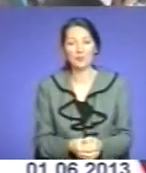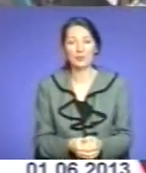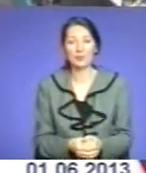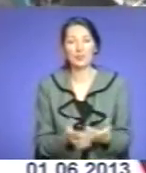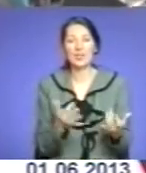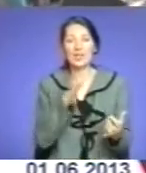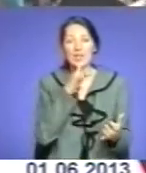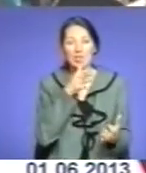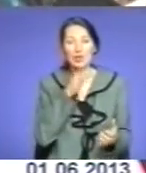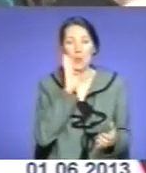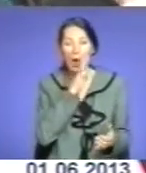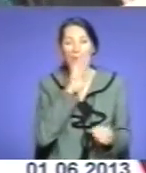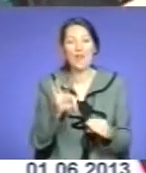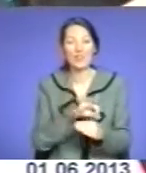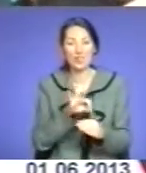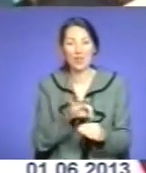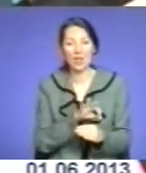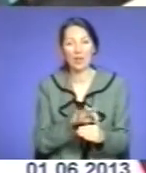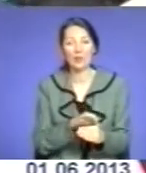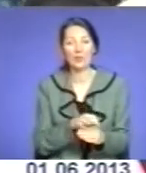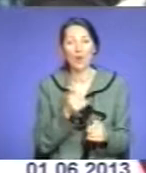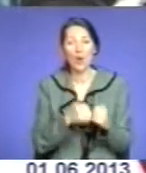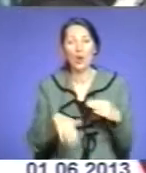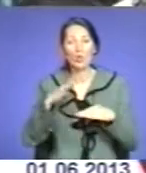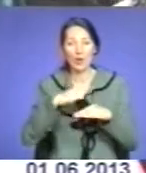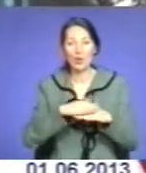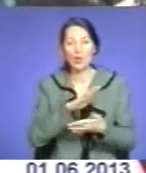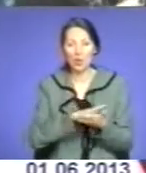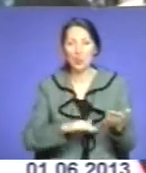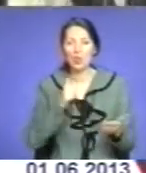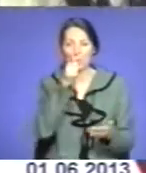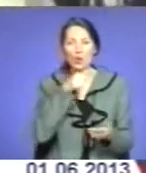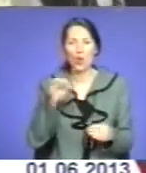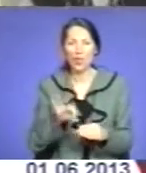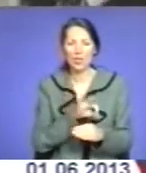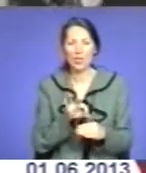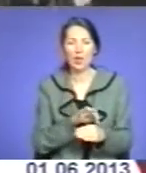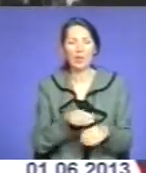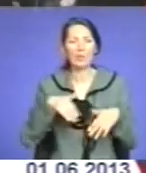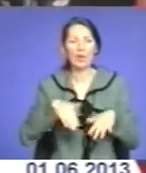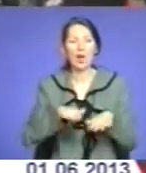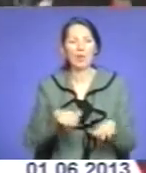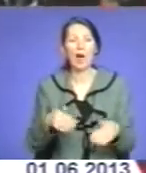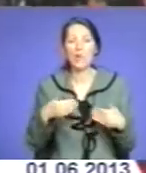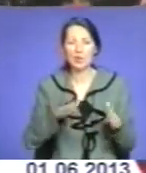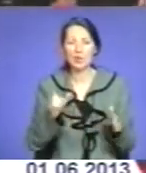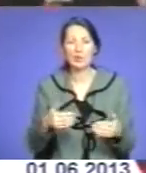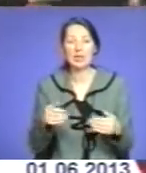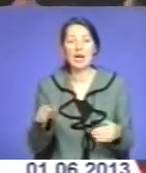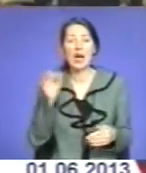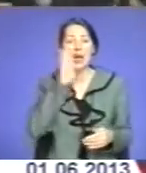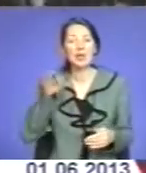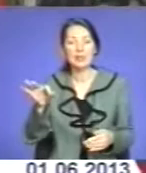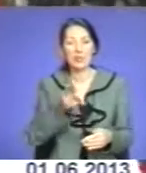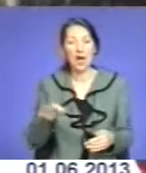Скільки часу мама вишивала? Кожного вечора на протязі року вишивала. Хода випускників відставу до стадіону – феєрія краси